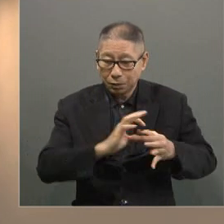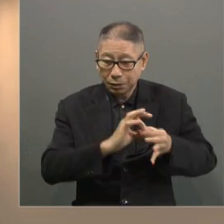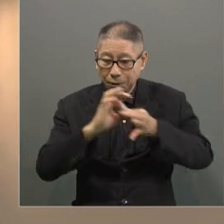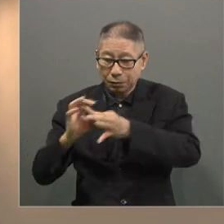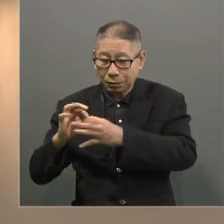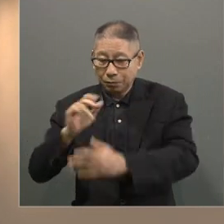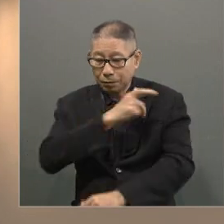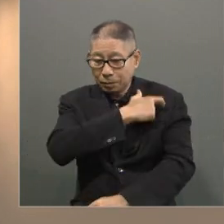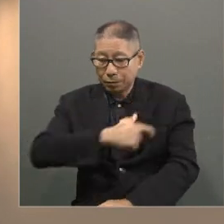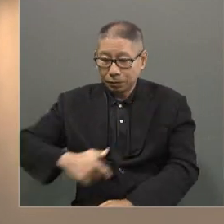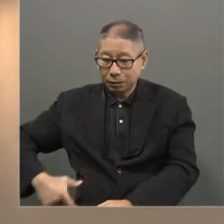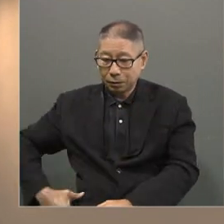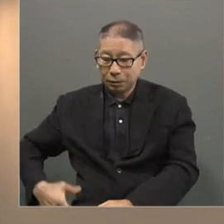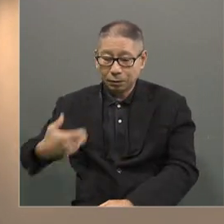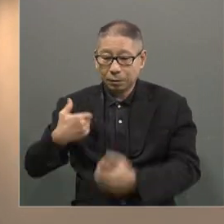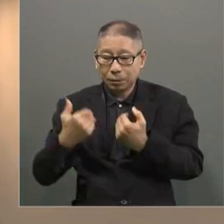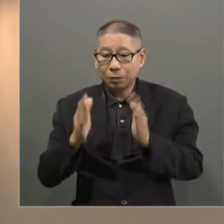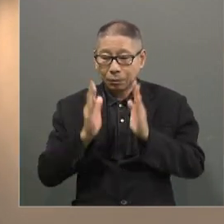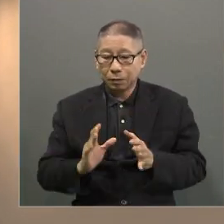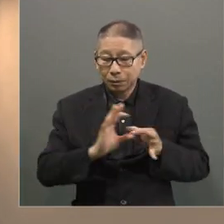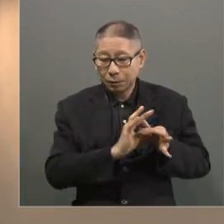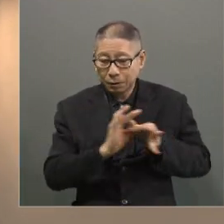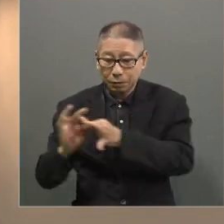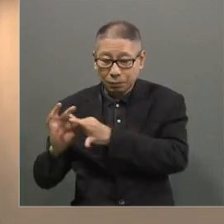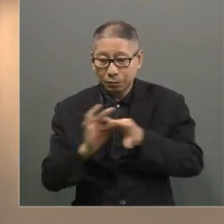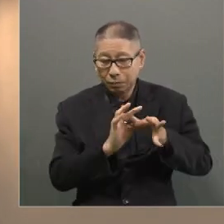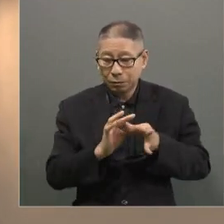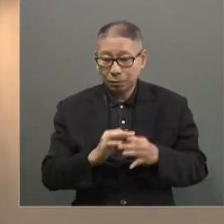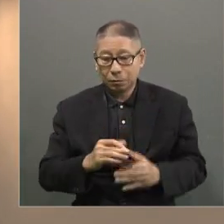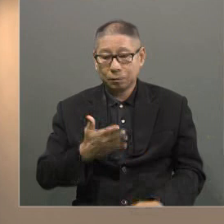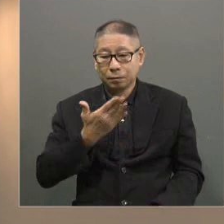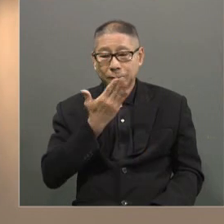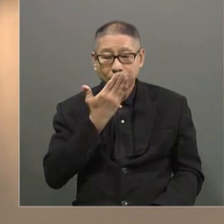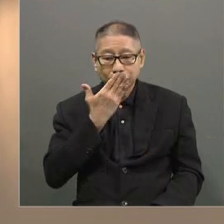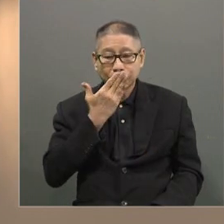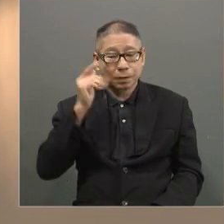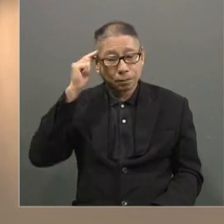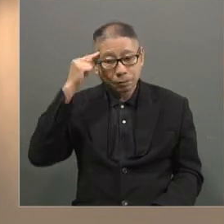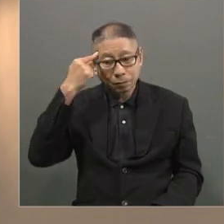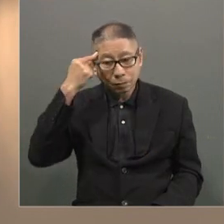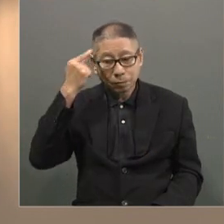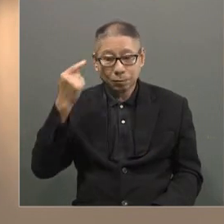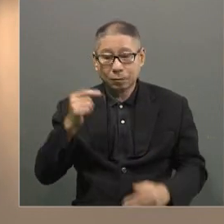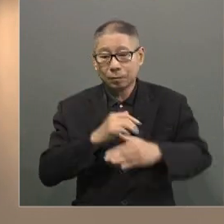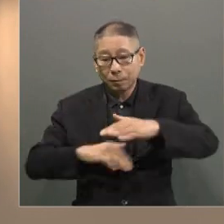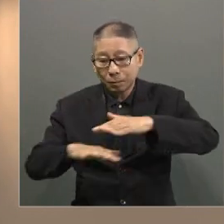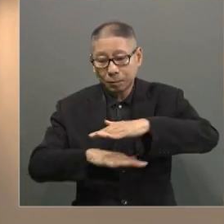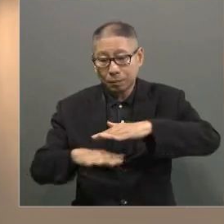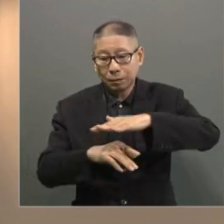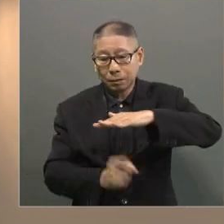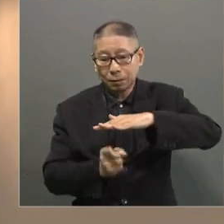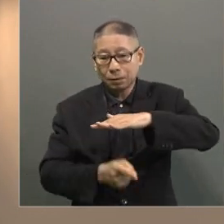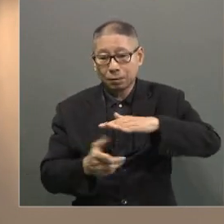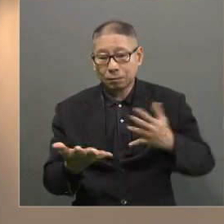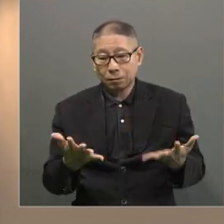ล้วก็จะมีคนเกี่ยวหรือไม่เกี่ยวอันนี้เราก็ไม่ไปรู้ไม่อาจรู้ได้เพราะเราไม่ได้ทราบข้อเท็จจริงแต่ถ้าถามหลัก